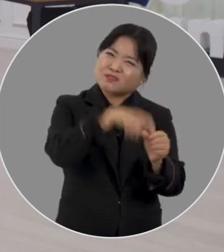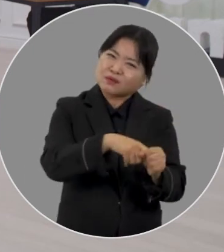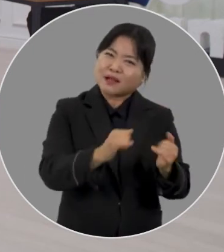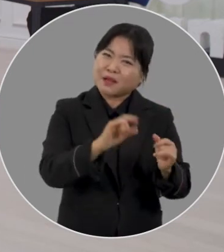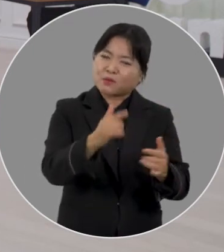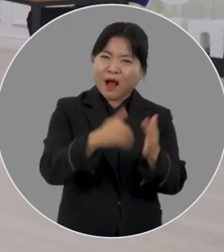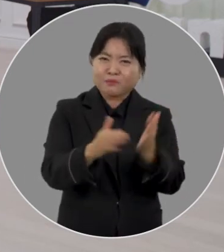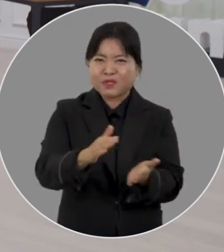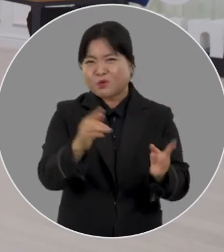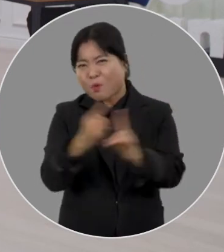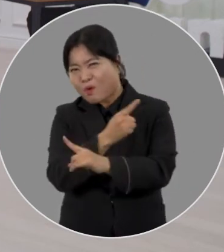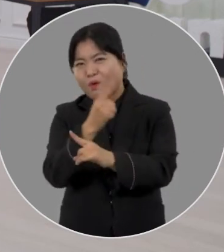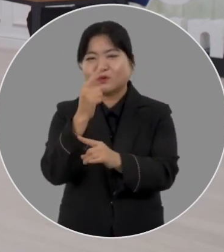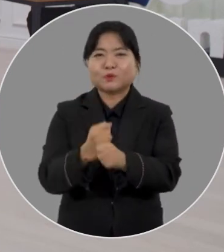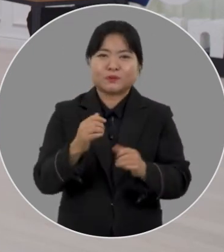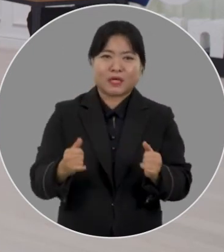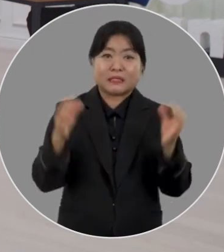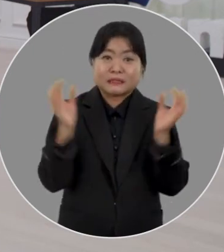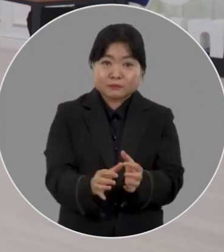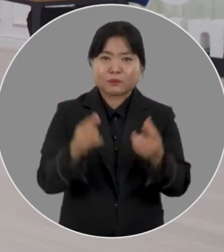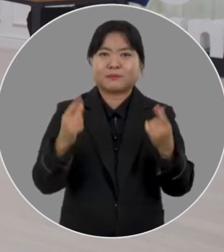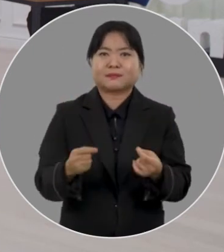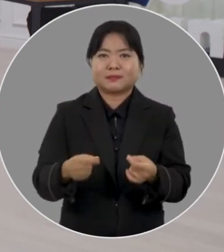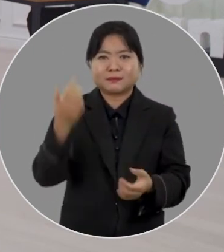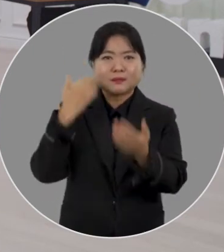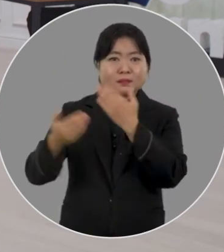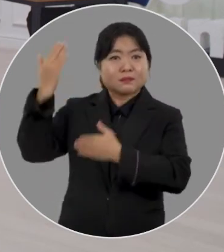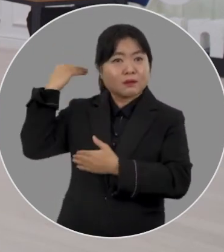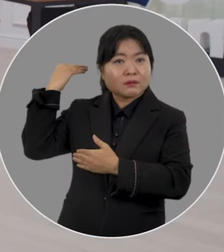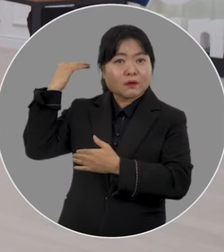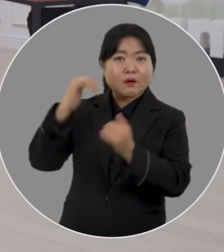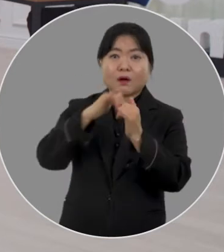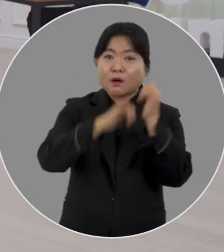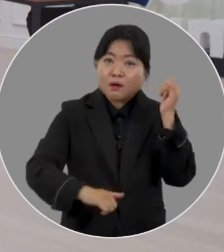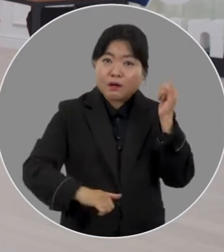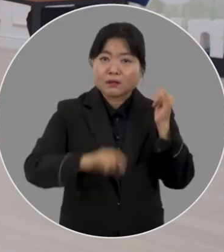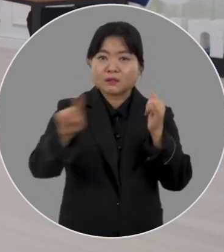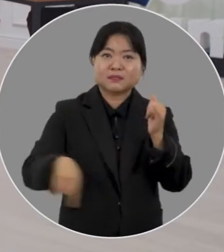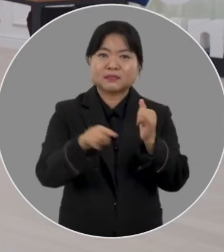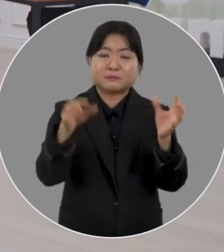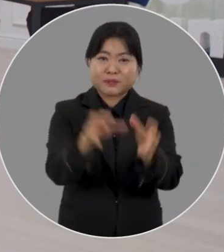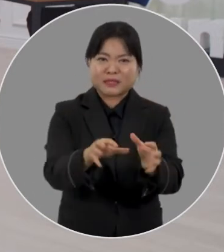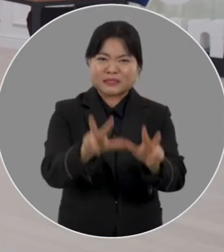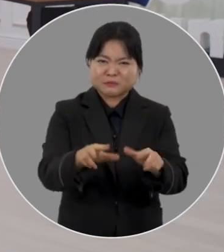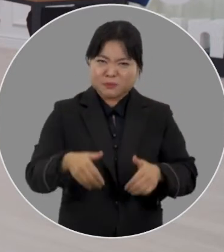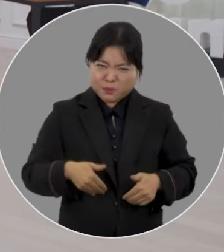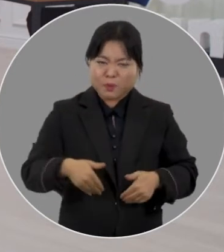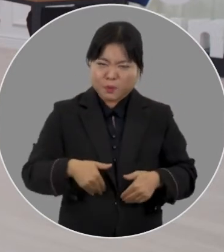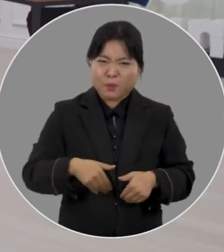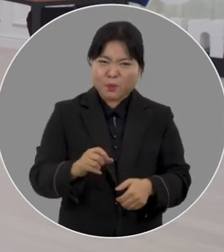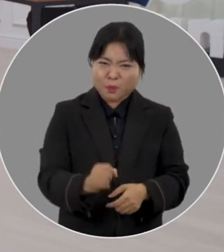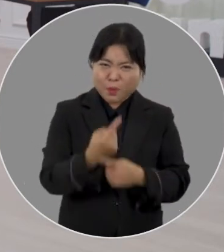집단으로 연결돼도 마찬가지인 것 같아요. 우리는 역사를, 과거를 그 집단이 현재의 필요에 의해서